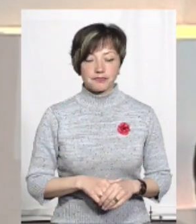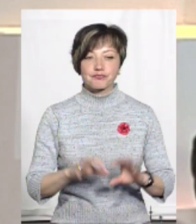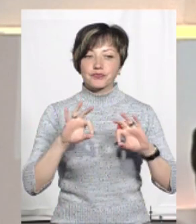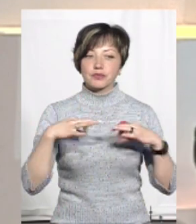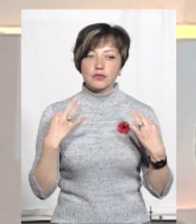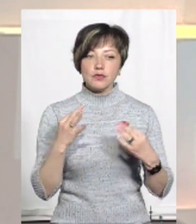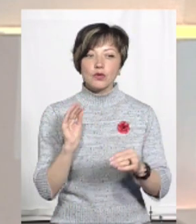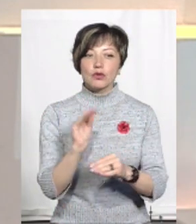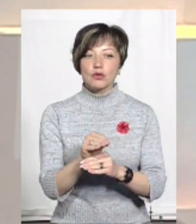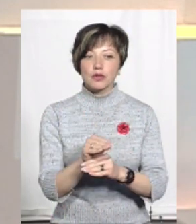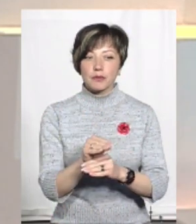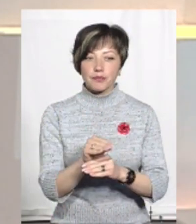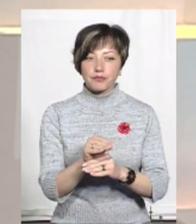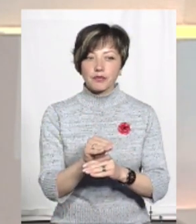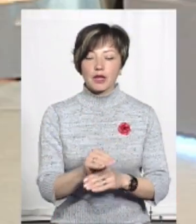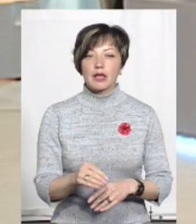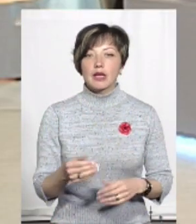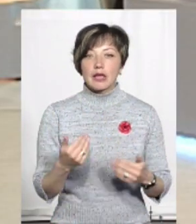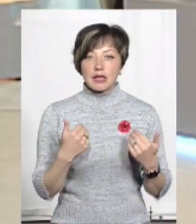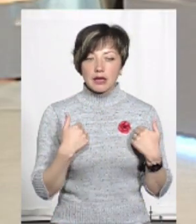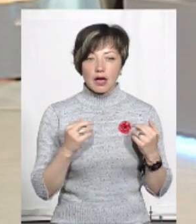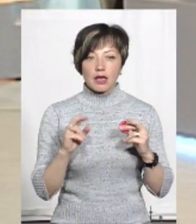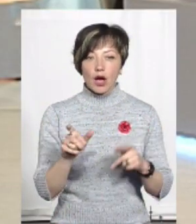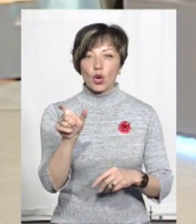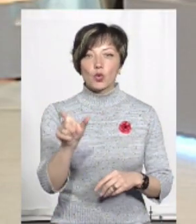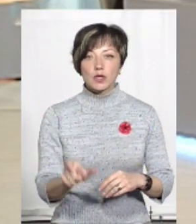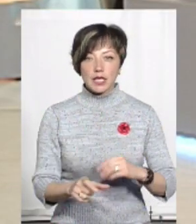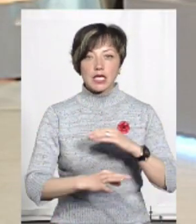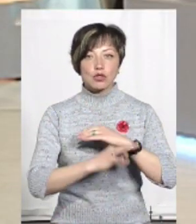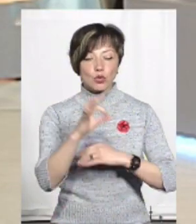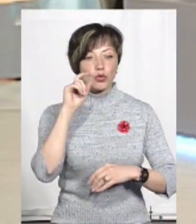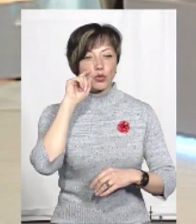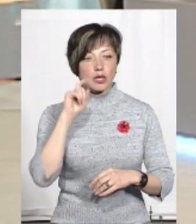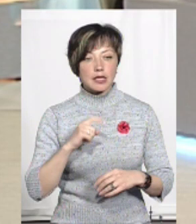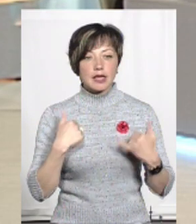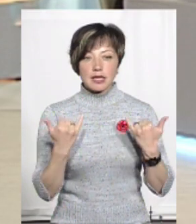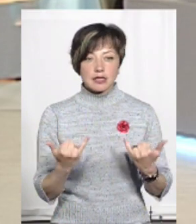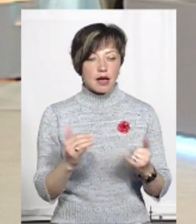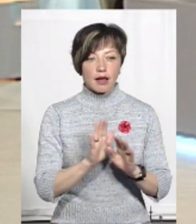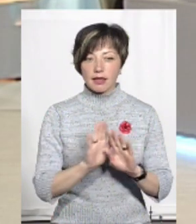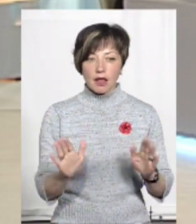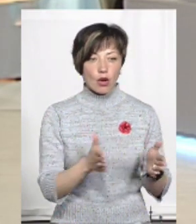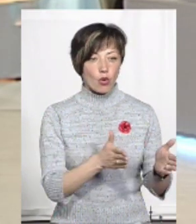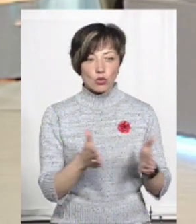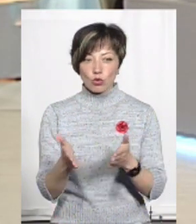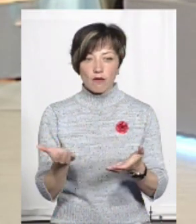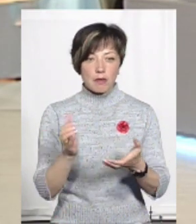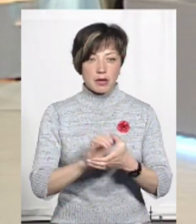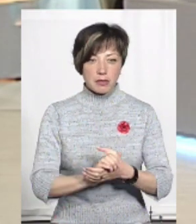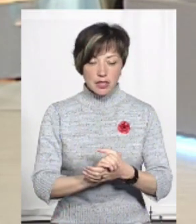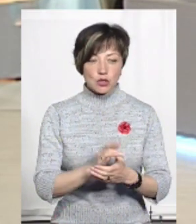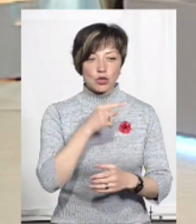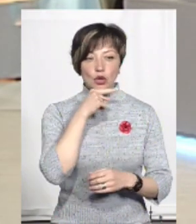Дозвольте додати, пані Алло. Ось я, як людина зі сходу України, я зараз не готова примиритися